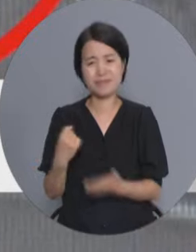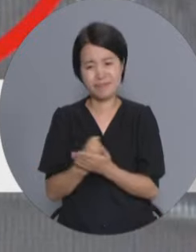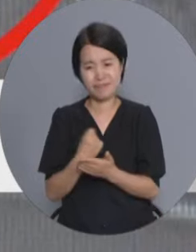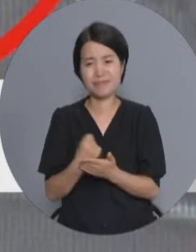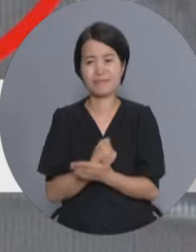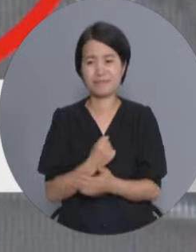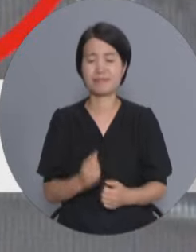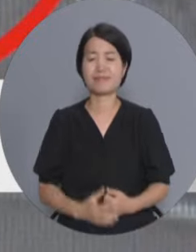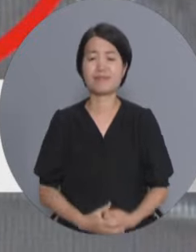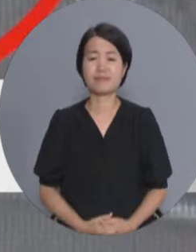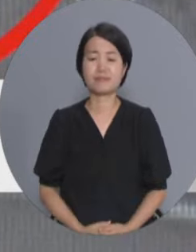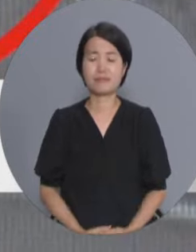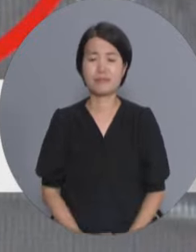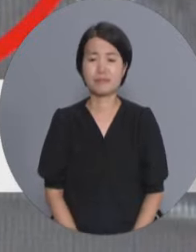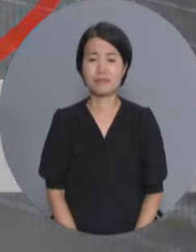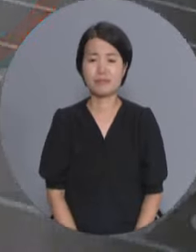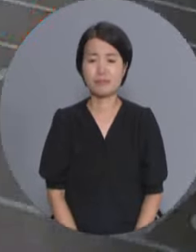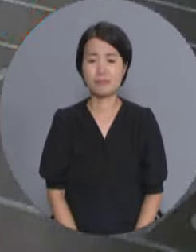최지